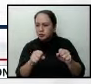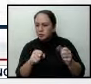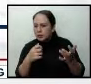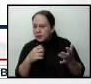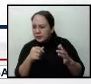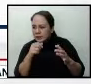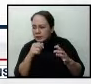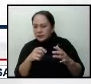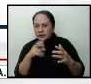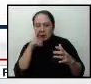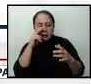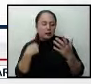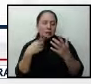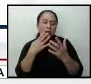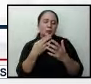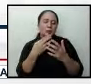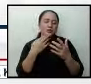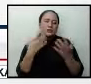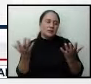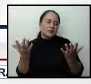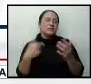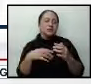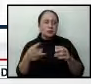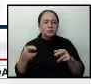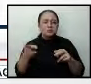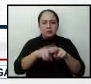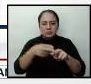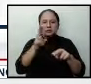need to grow naman po this,